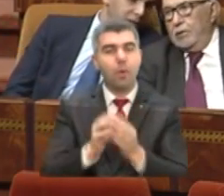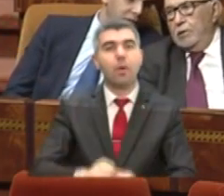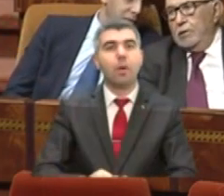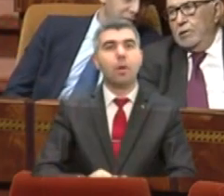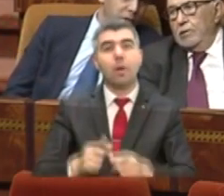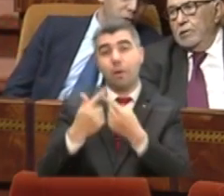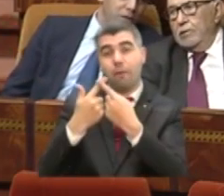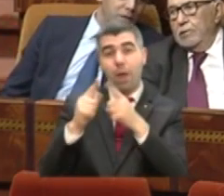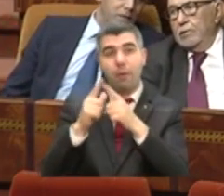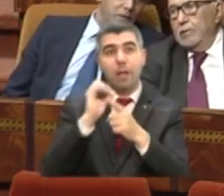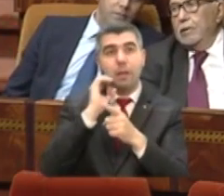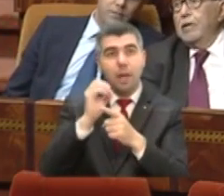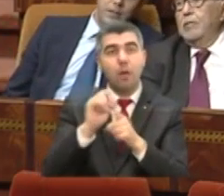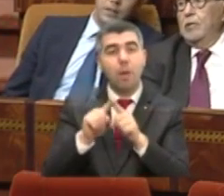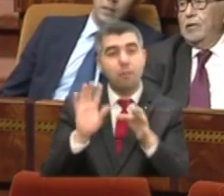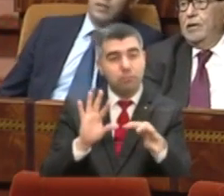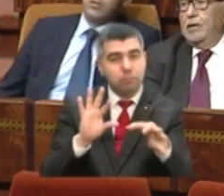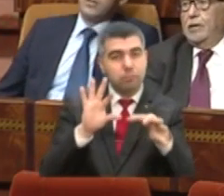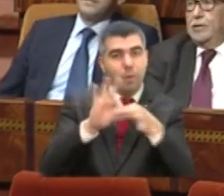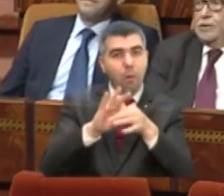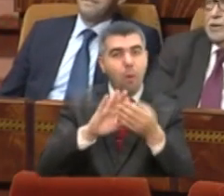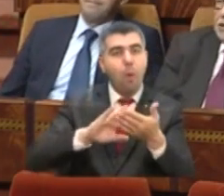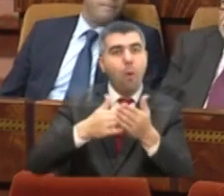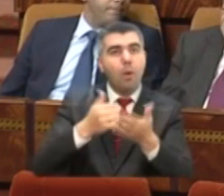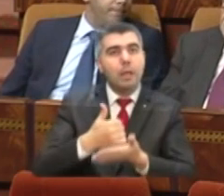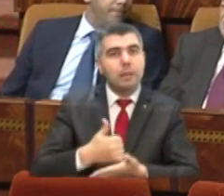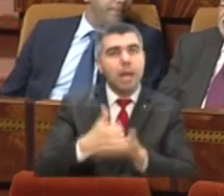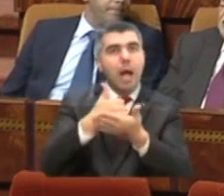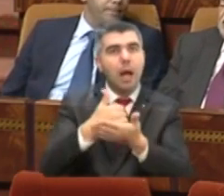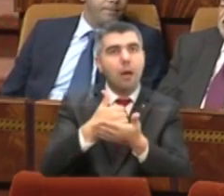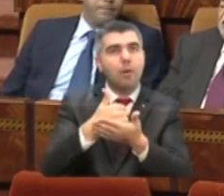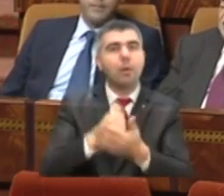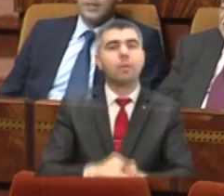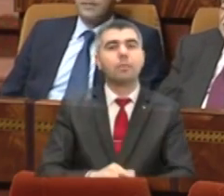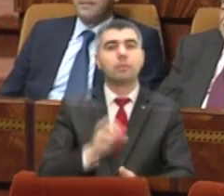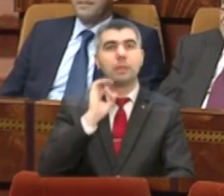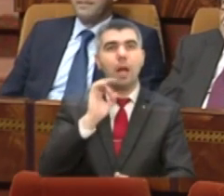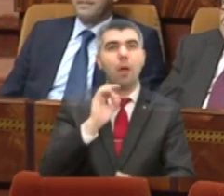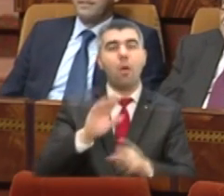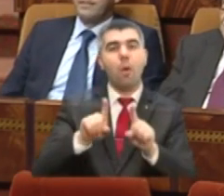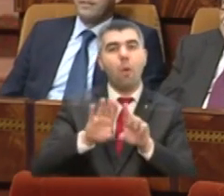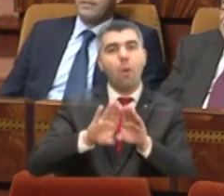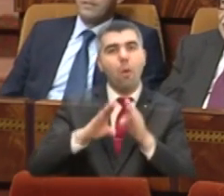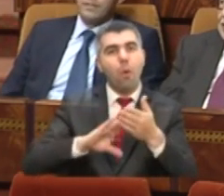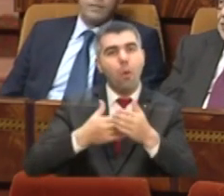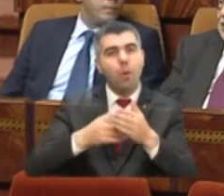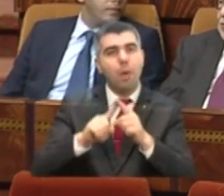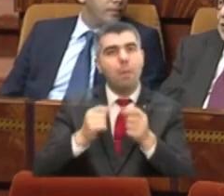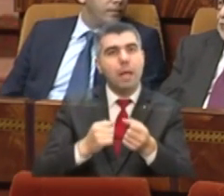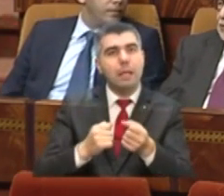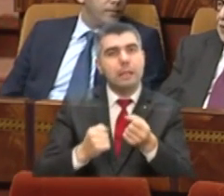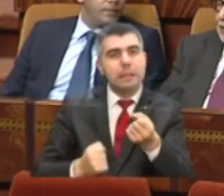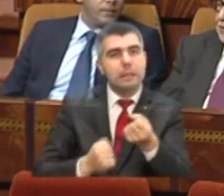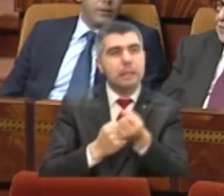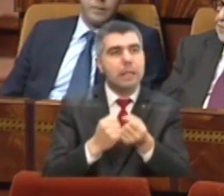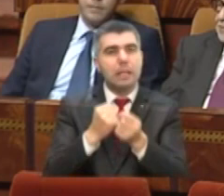صيانة التماسك الاجتماعي والأسري ودعم الطبقة المتوسطة وتنميتها والنهوض